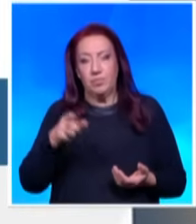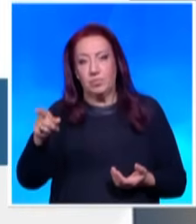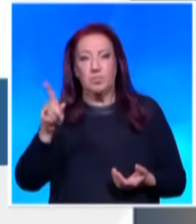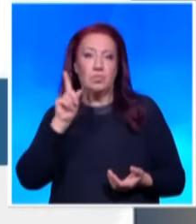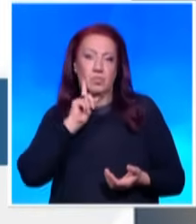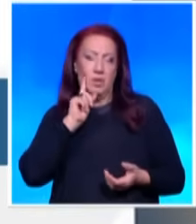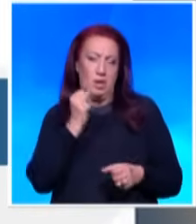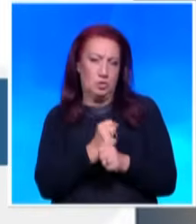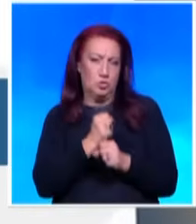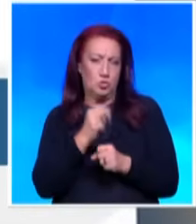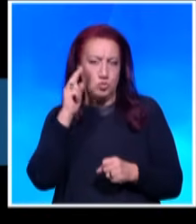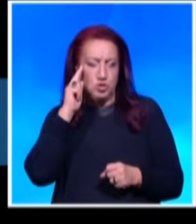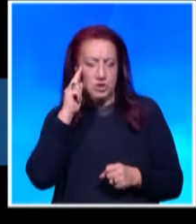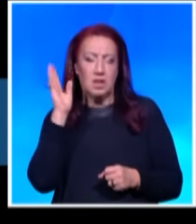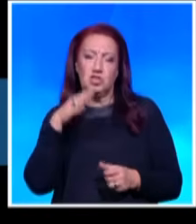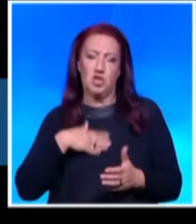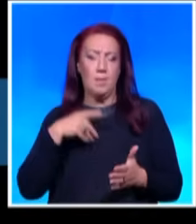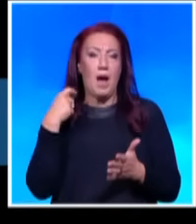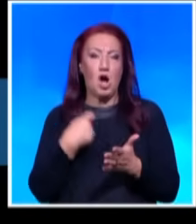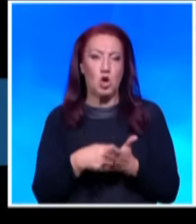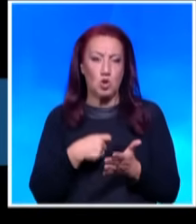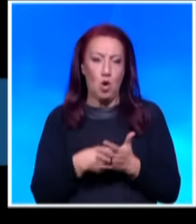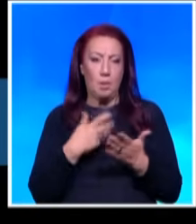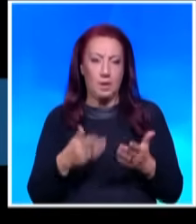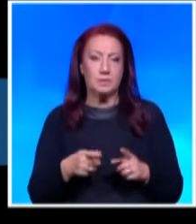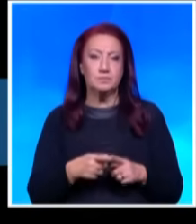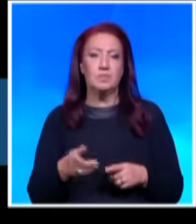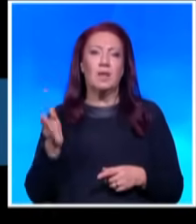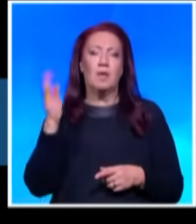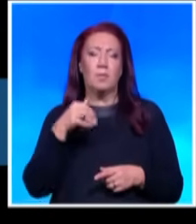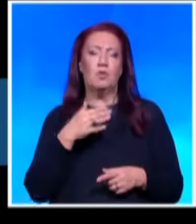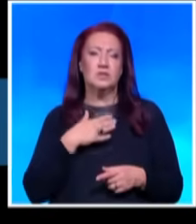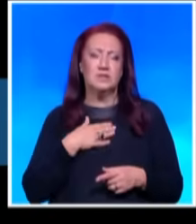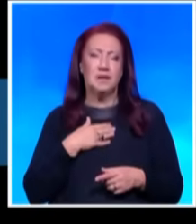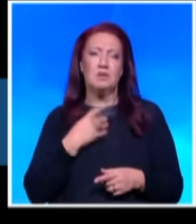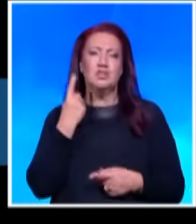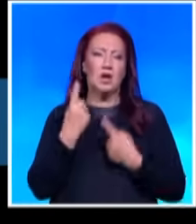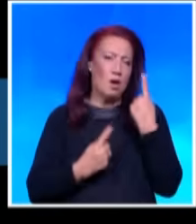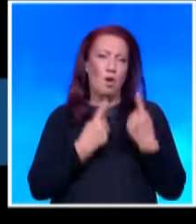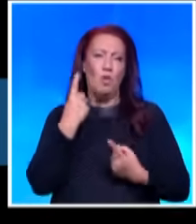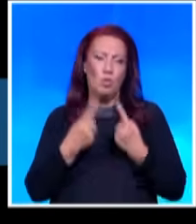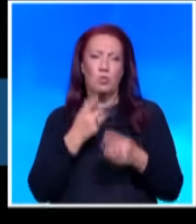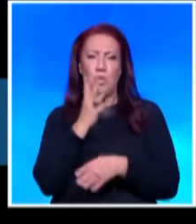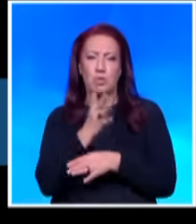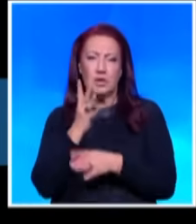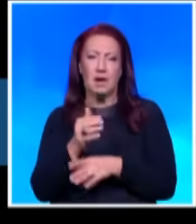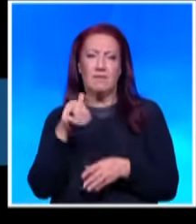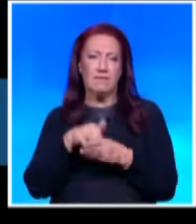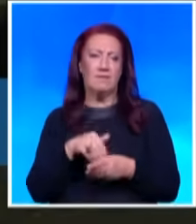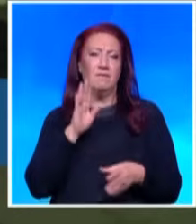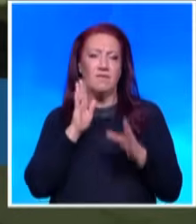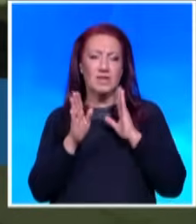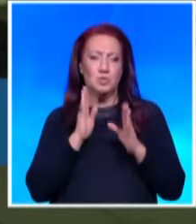а след като тревогата отмина, ситуацията с съобщенията предизвика вълна от хумористични коментари в социалните мрежи.